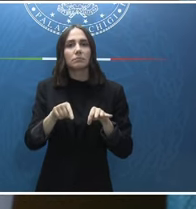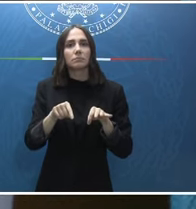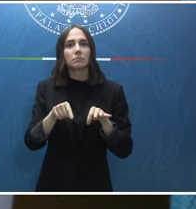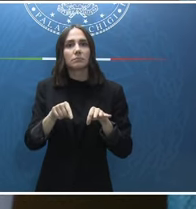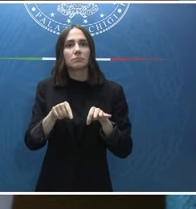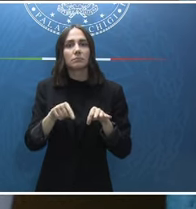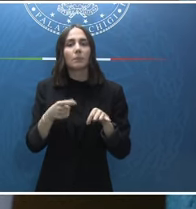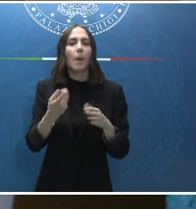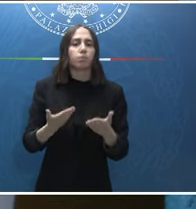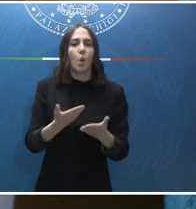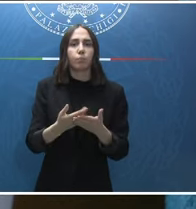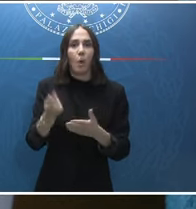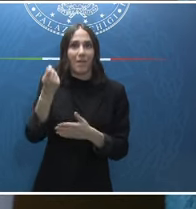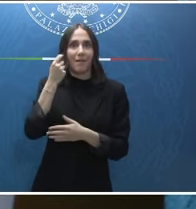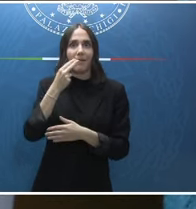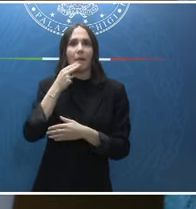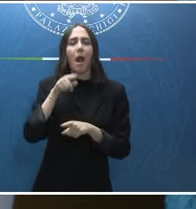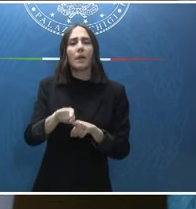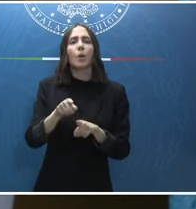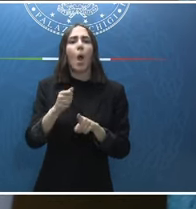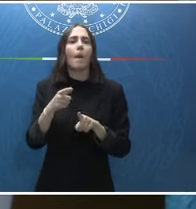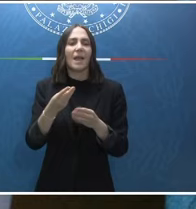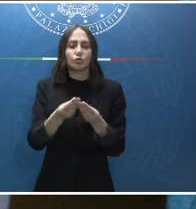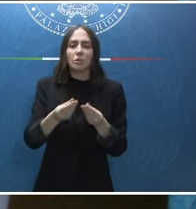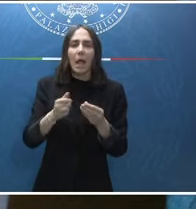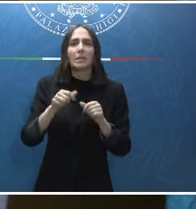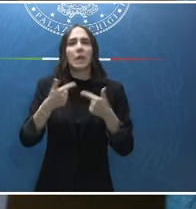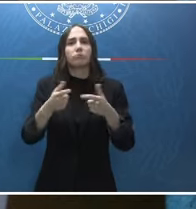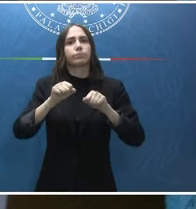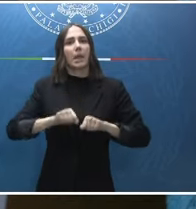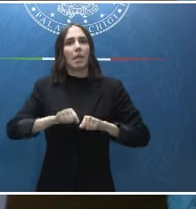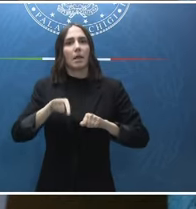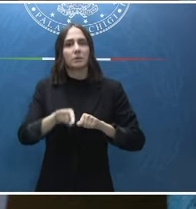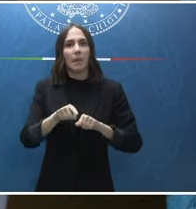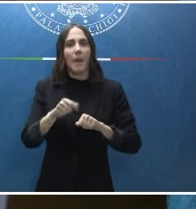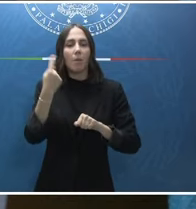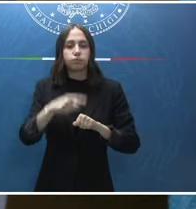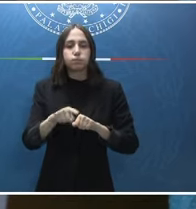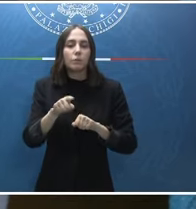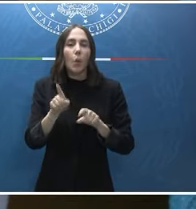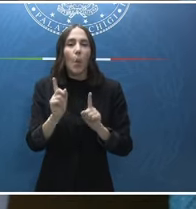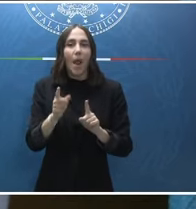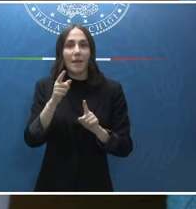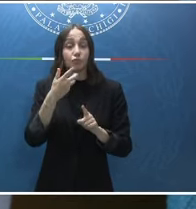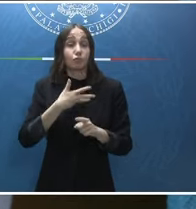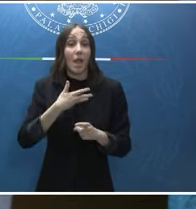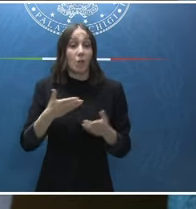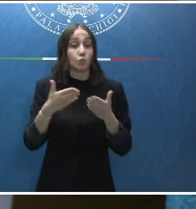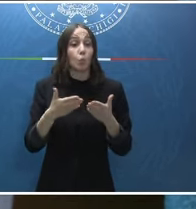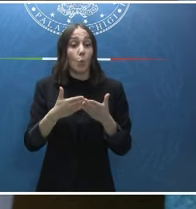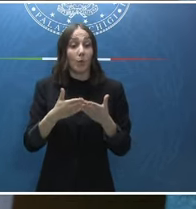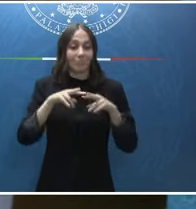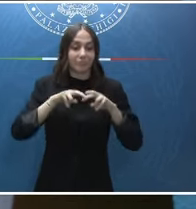propongono i cannabinoidi come delle sostanze benefiche, ma in realtà vanno ad ignorare tutti gli studi scientifici che dimostrano quanto